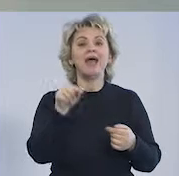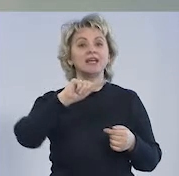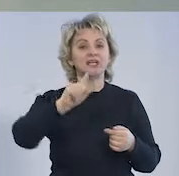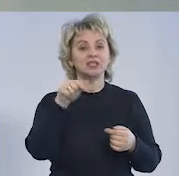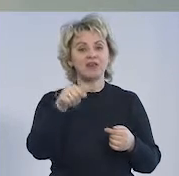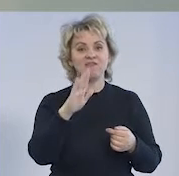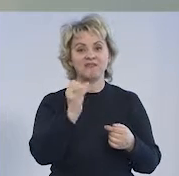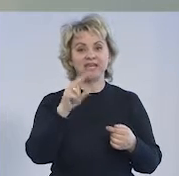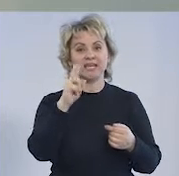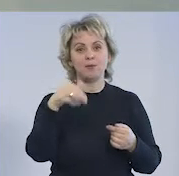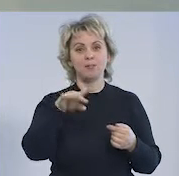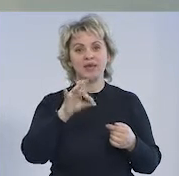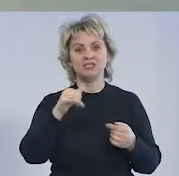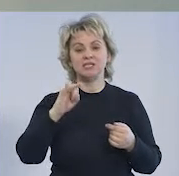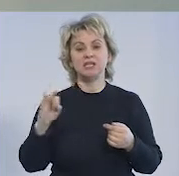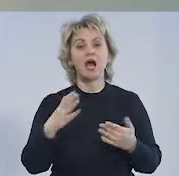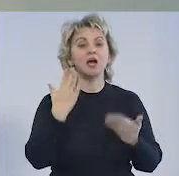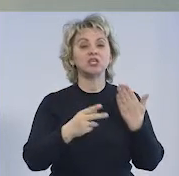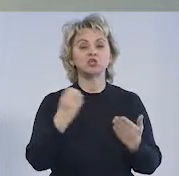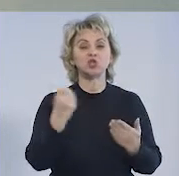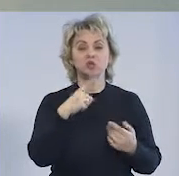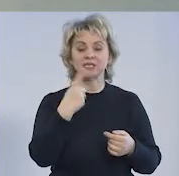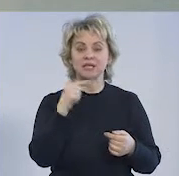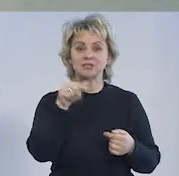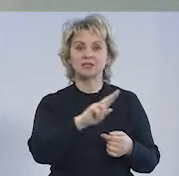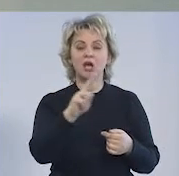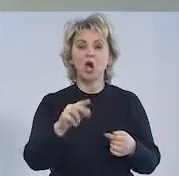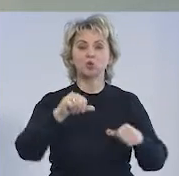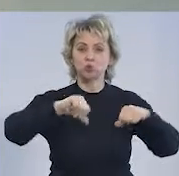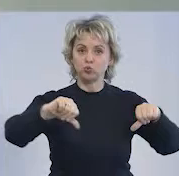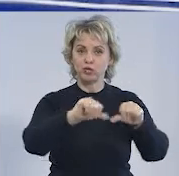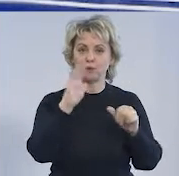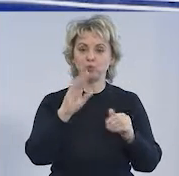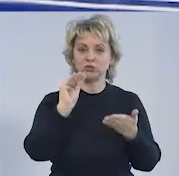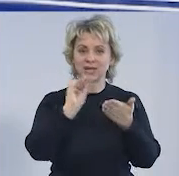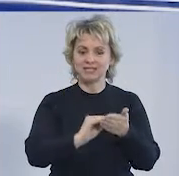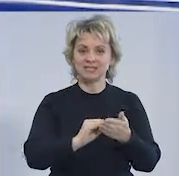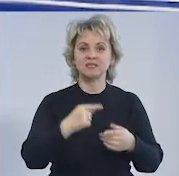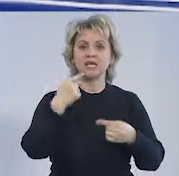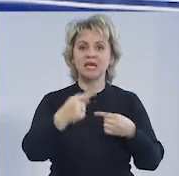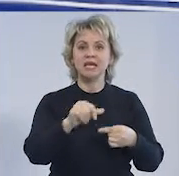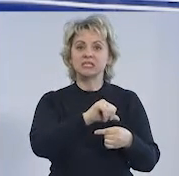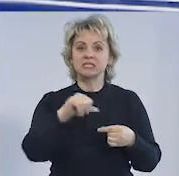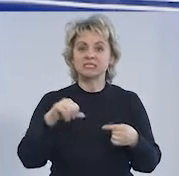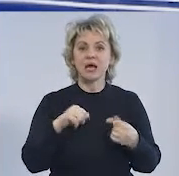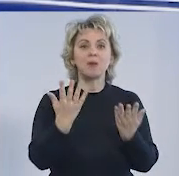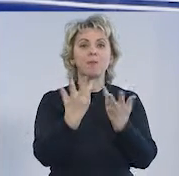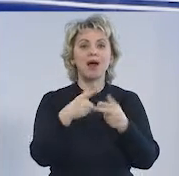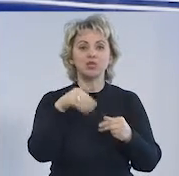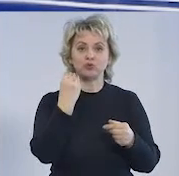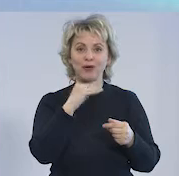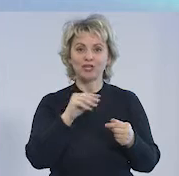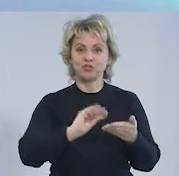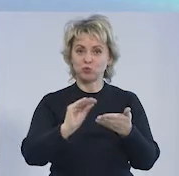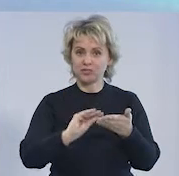правильно? Требования Википедии. А если вот еще раз сказать о том, как жюри будет оценивать непосредственно сами по работы. По количеству и